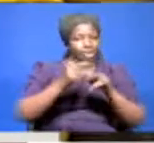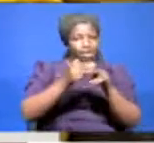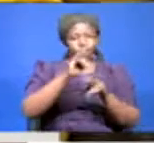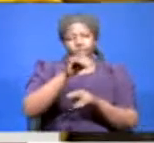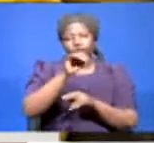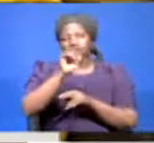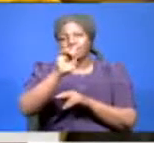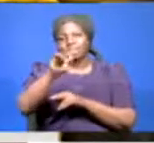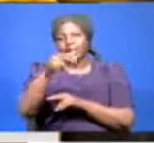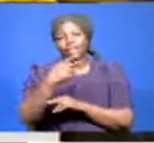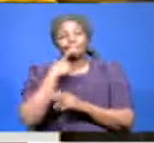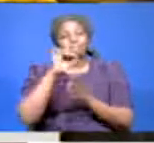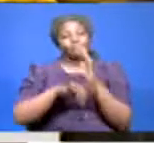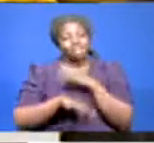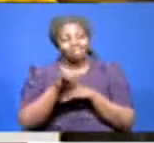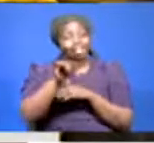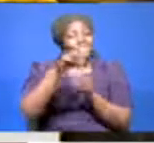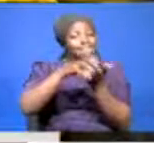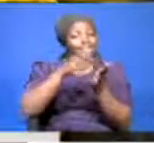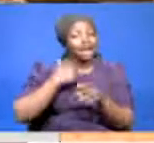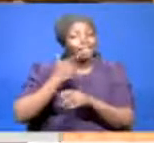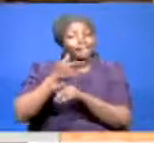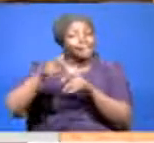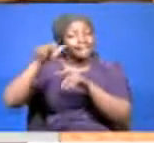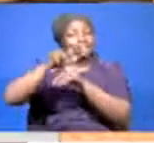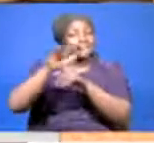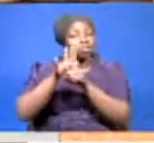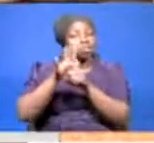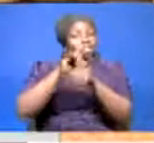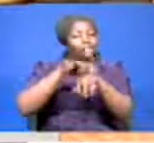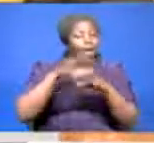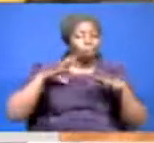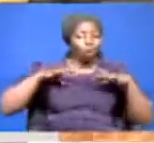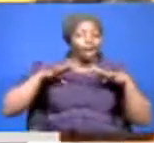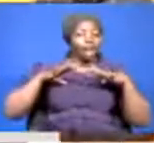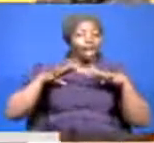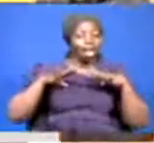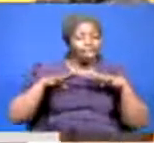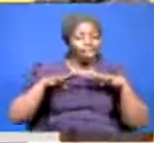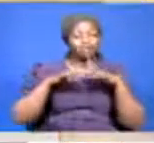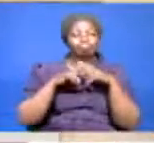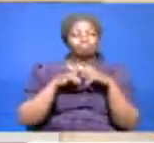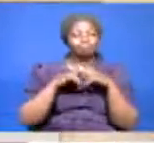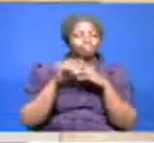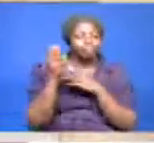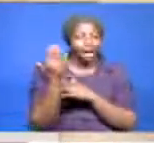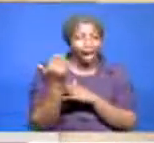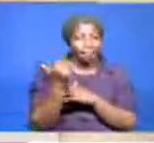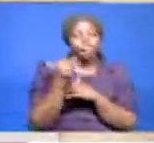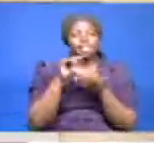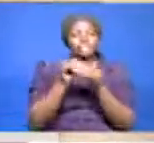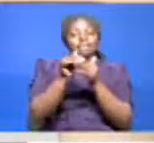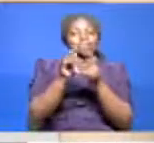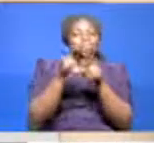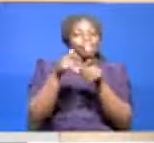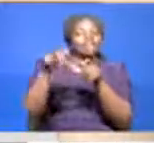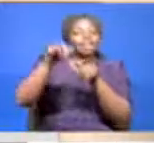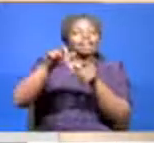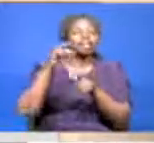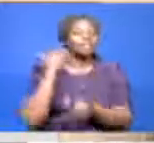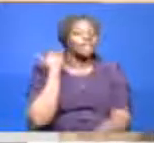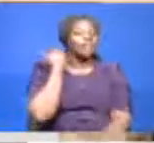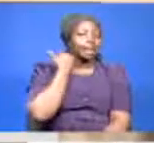an increase in such cases as the festive season approaches, leading to an increase in crime. Asubuhi wa watu wanapoenda kazini,